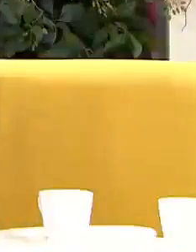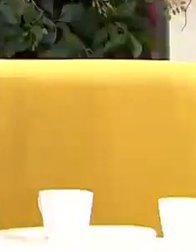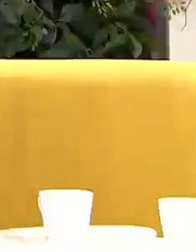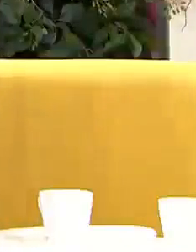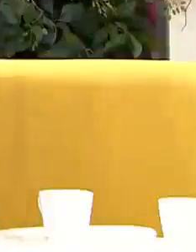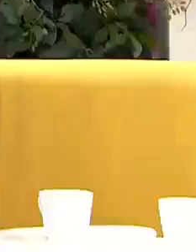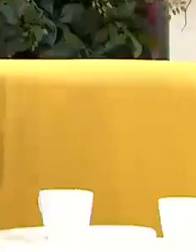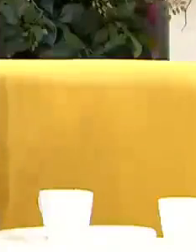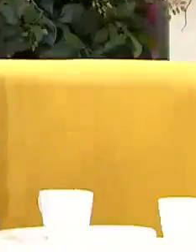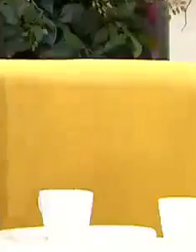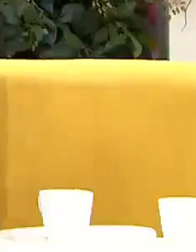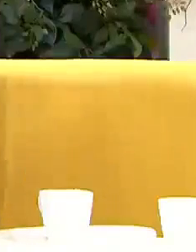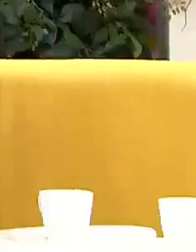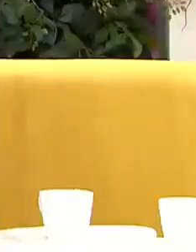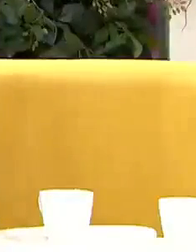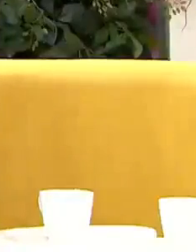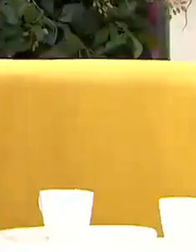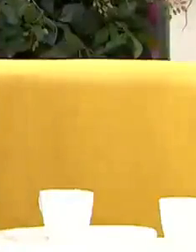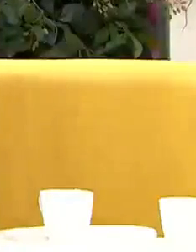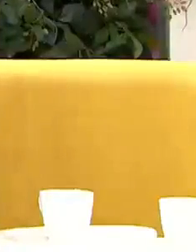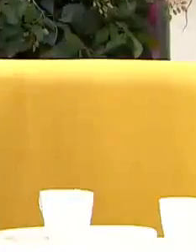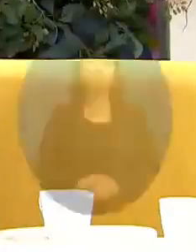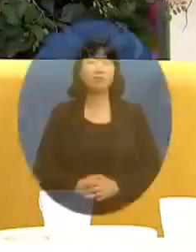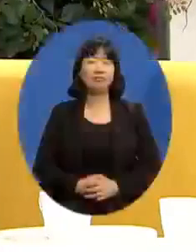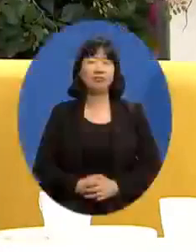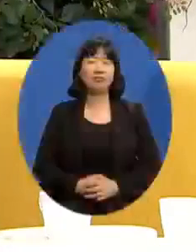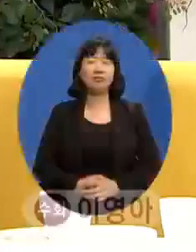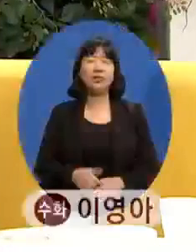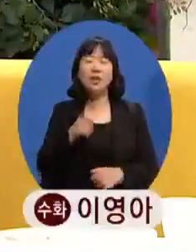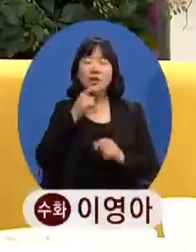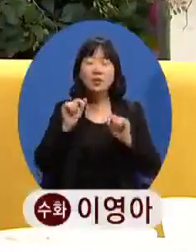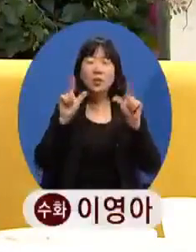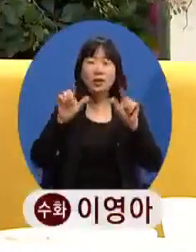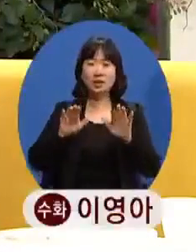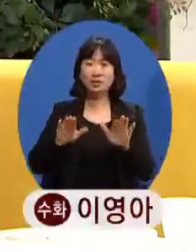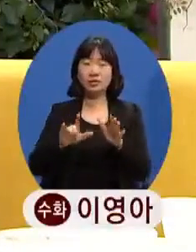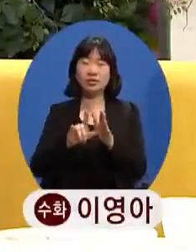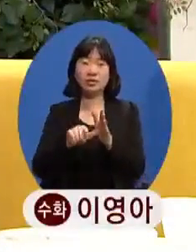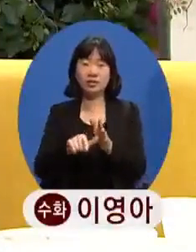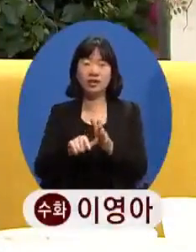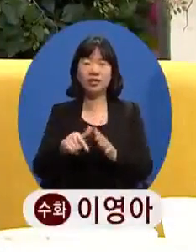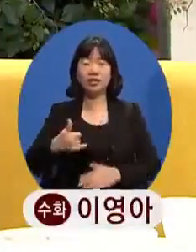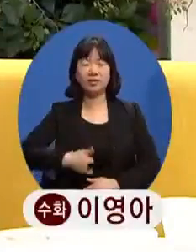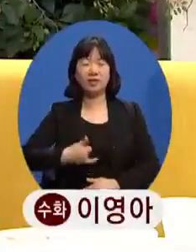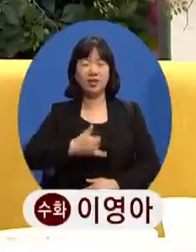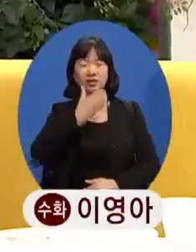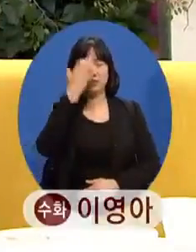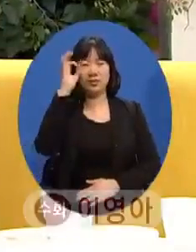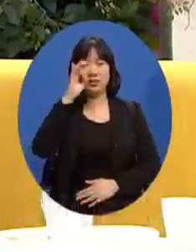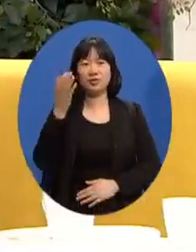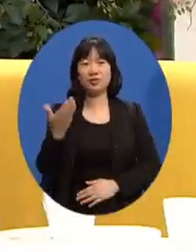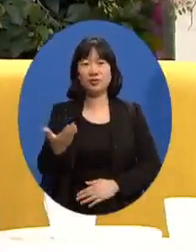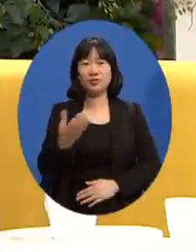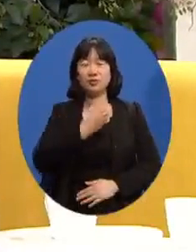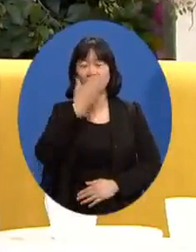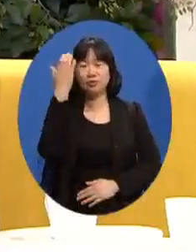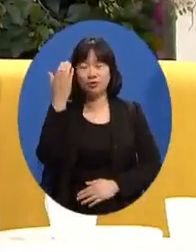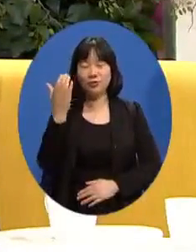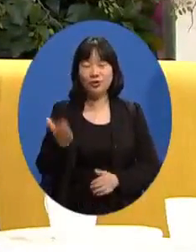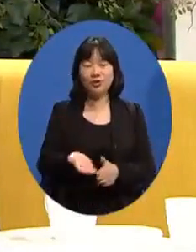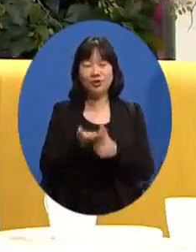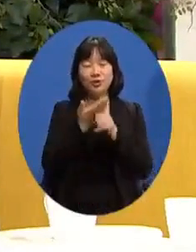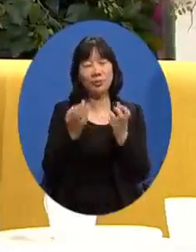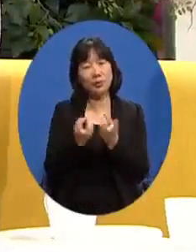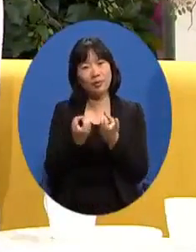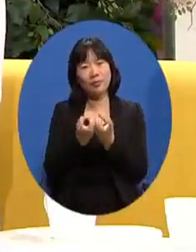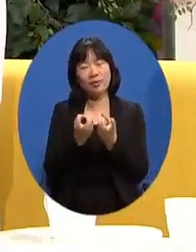안녕하세요. 이민호입니다. 안녕하세요. 최윤영입니다. 네, 수요일 이 시간에는요. 우리 아이들의 꿈을 찾아주고 그 꿈을 어떻게